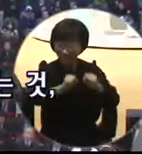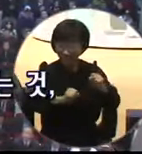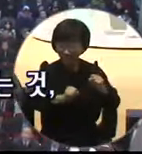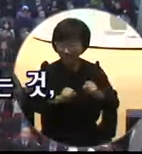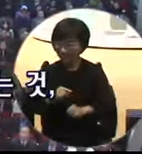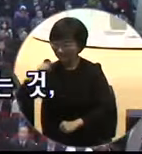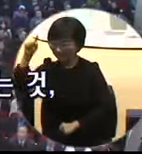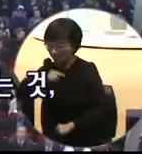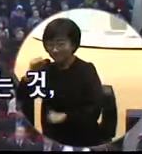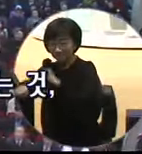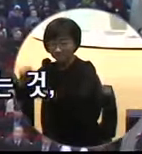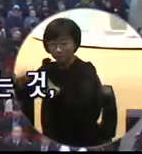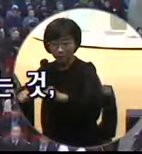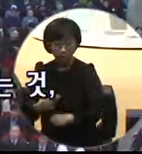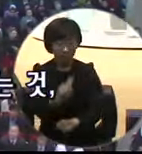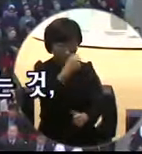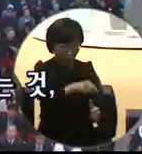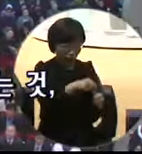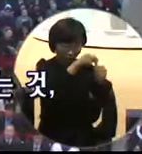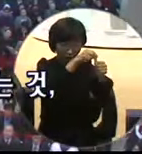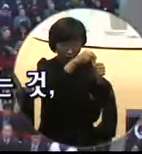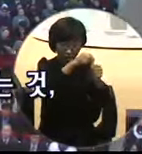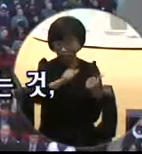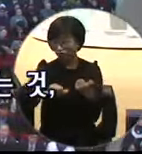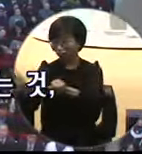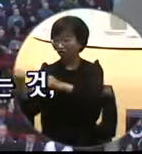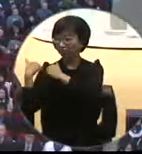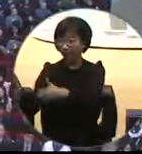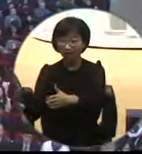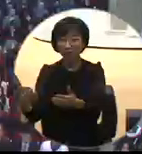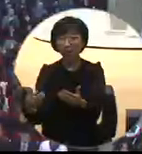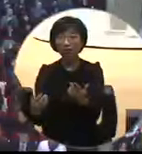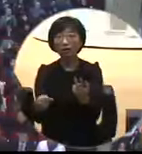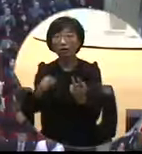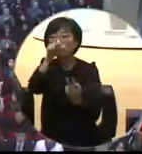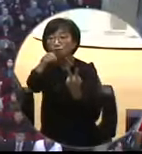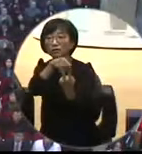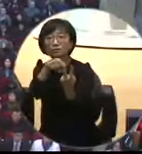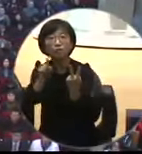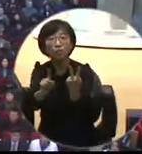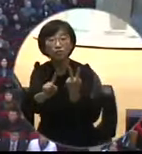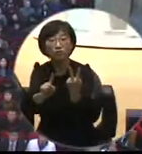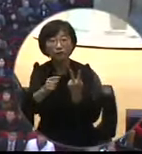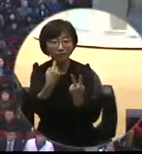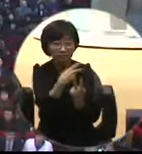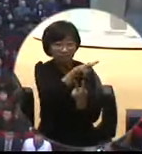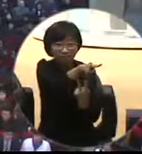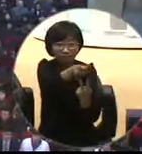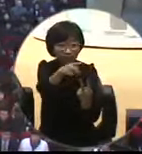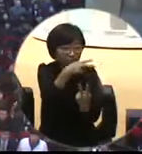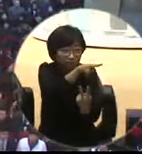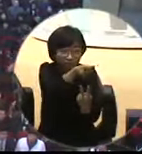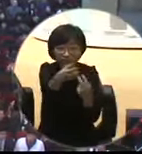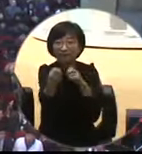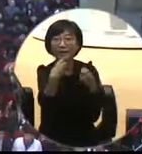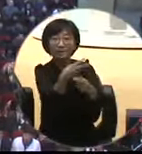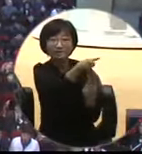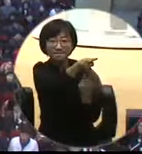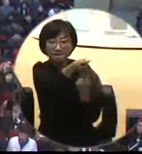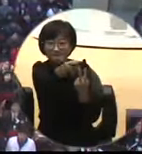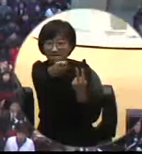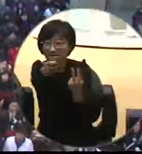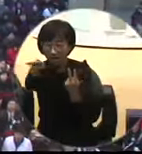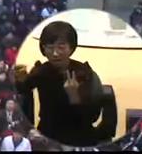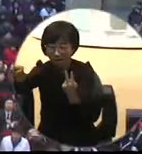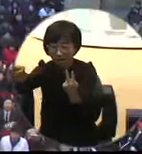것, 생명을 구하는 것과 죽이는 것 어느 것이 옳으냐 하시며 무리를 둘러보시고 그 사람에게 이르시되 너